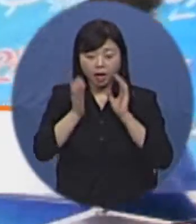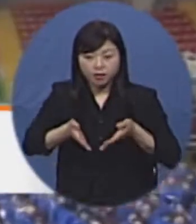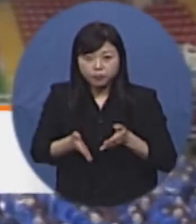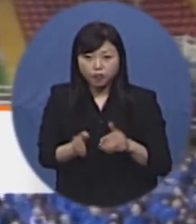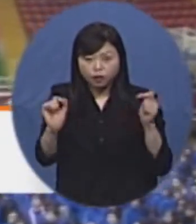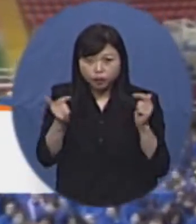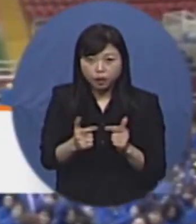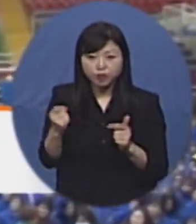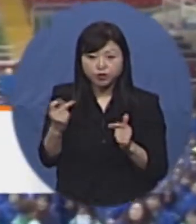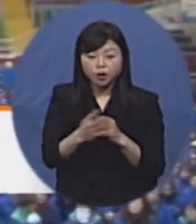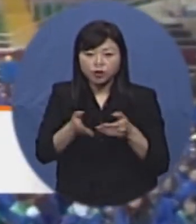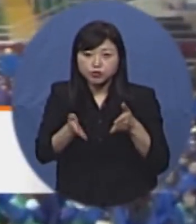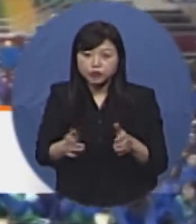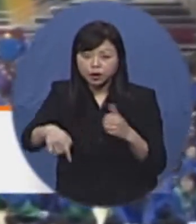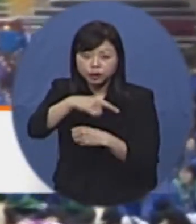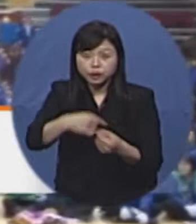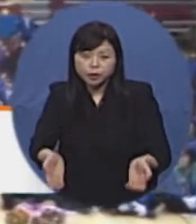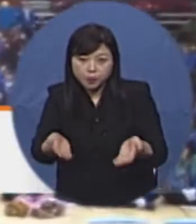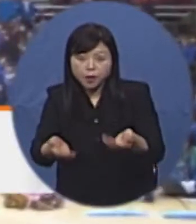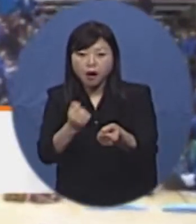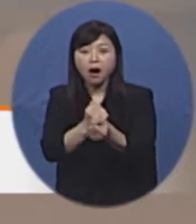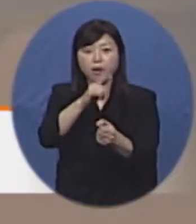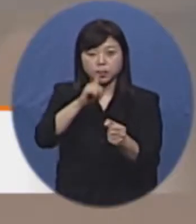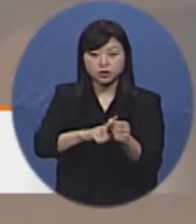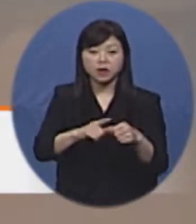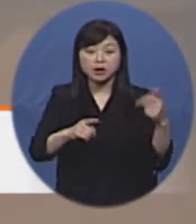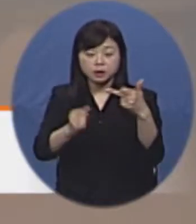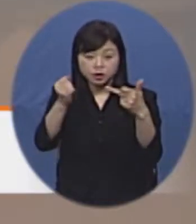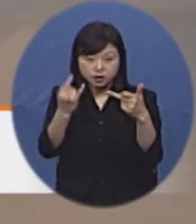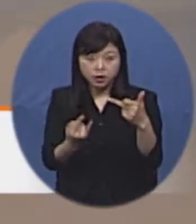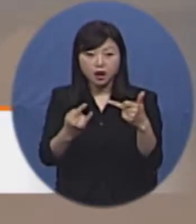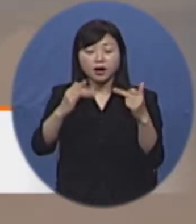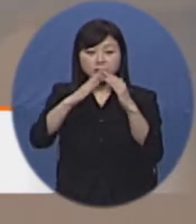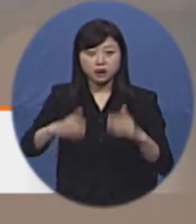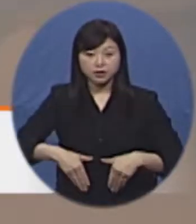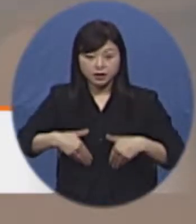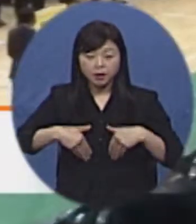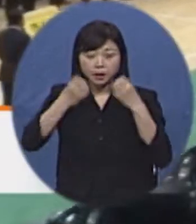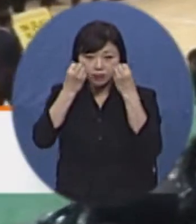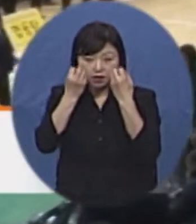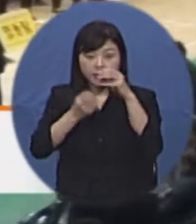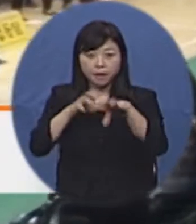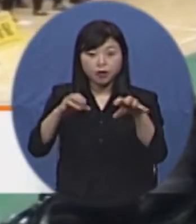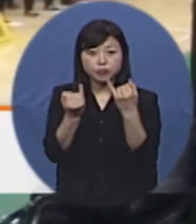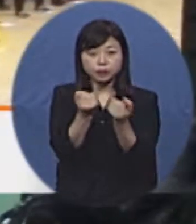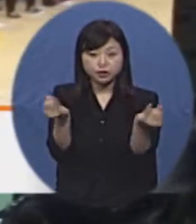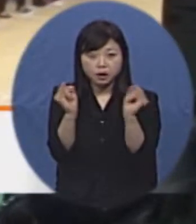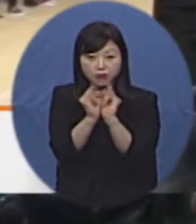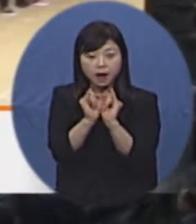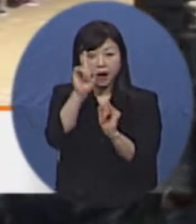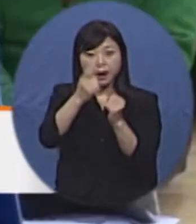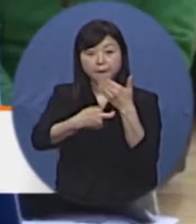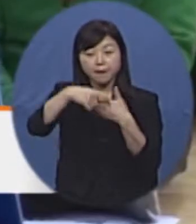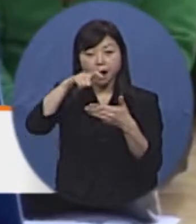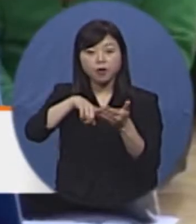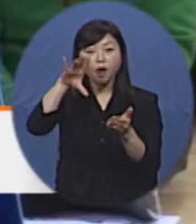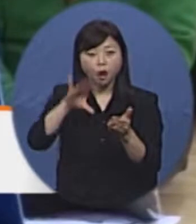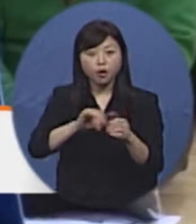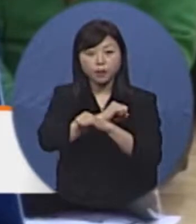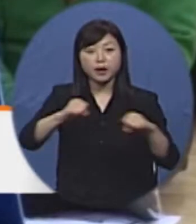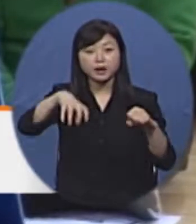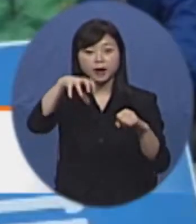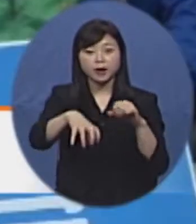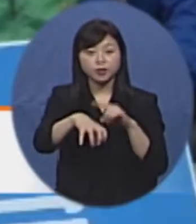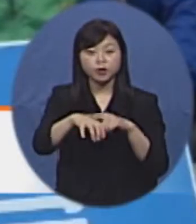장려 분위기 확산을 위해 개최된 제17회 전라남도 새마을 부녀회 한마음 어울마당 행사는 22개